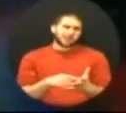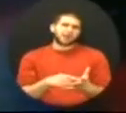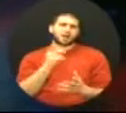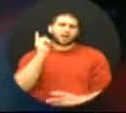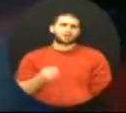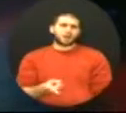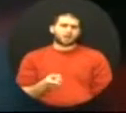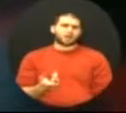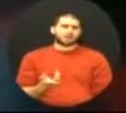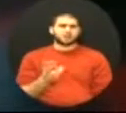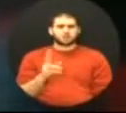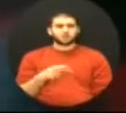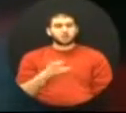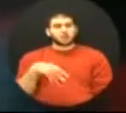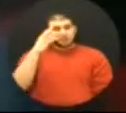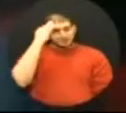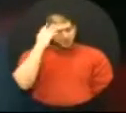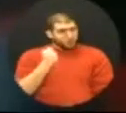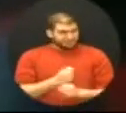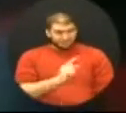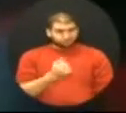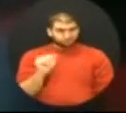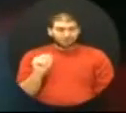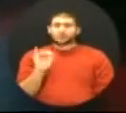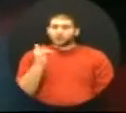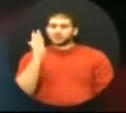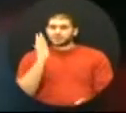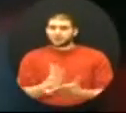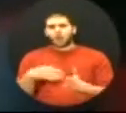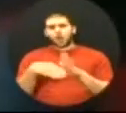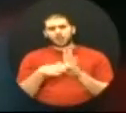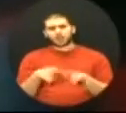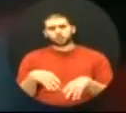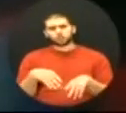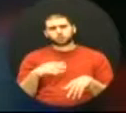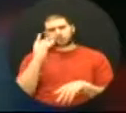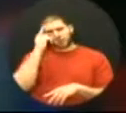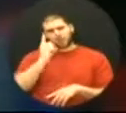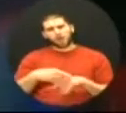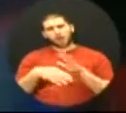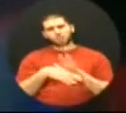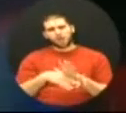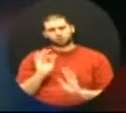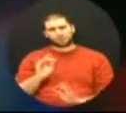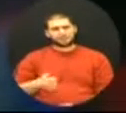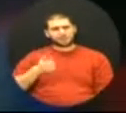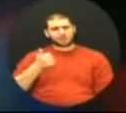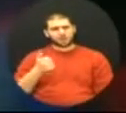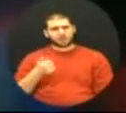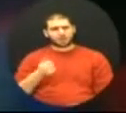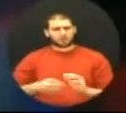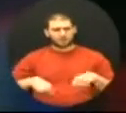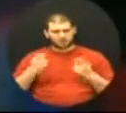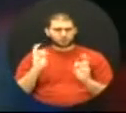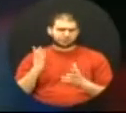הנחיה, קבעו בחוק, שלא עושים את זה. נכון, קבעו בחוק, יש חוזר מנכ״ל, בסך הכל זה די מסודר העניין